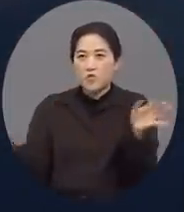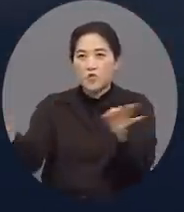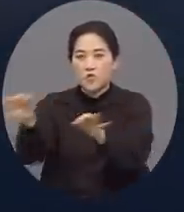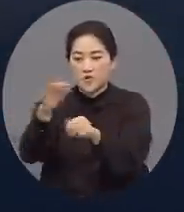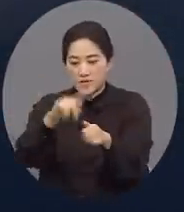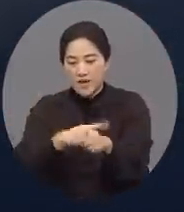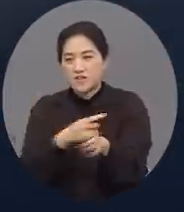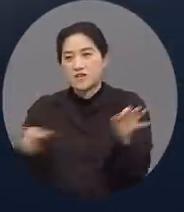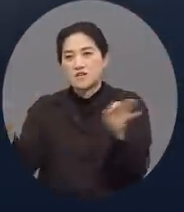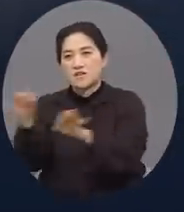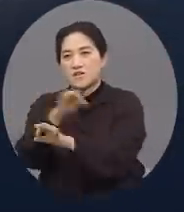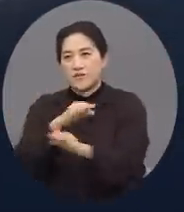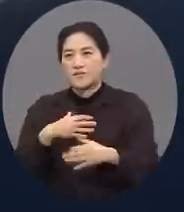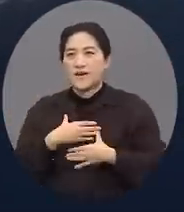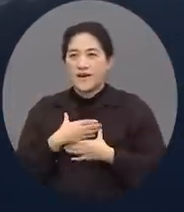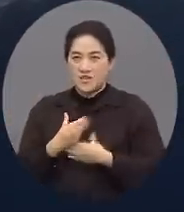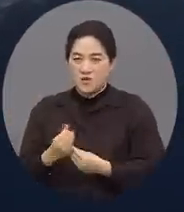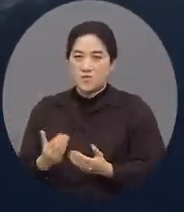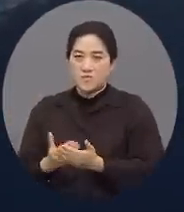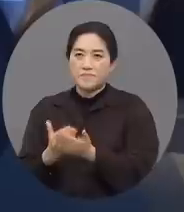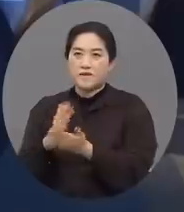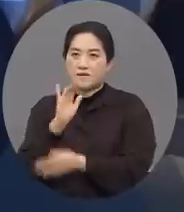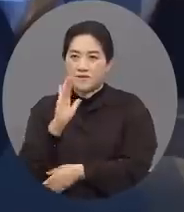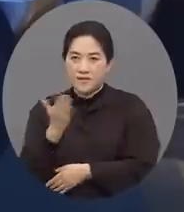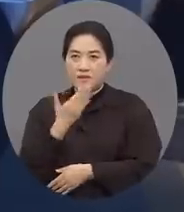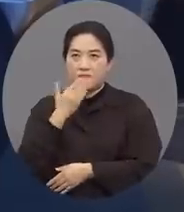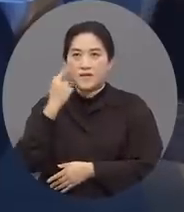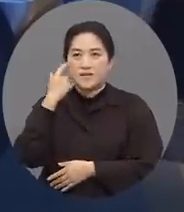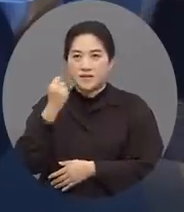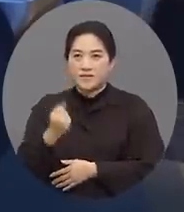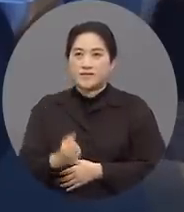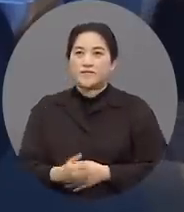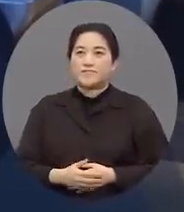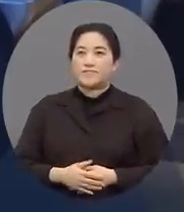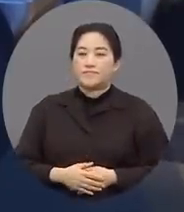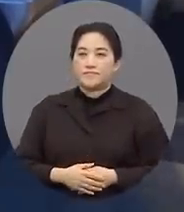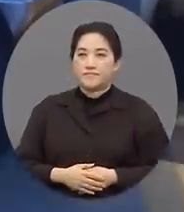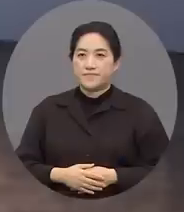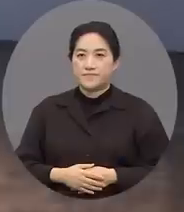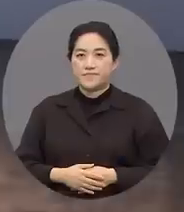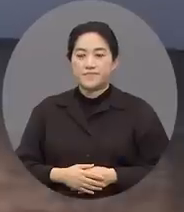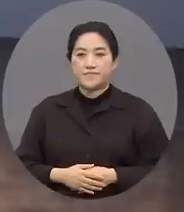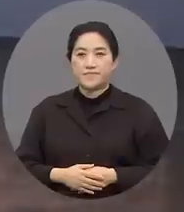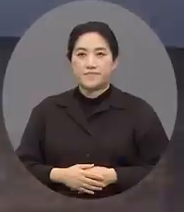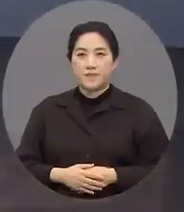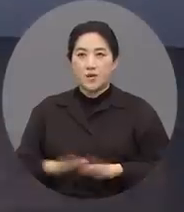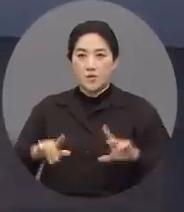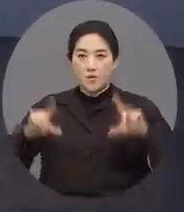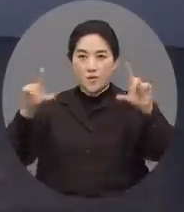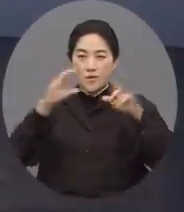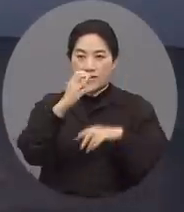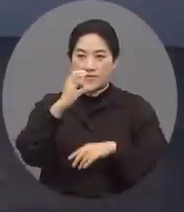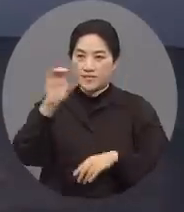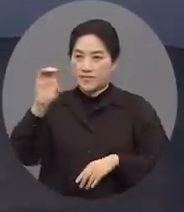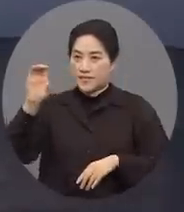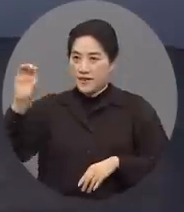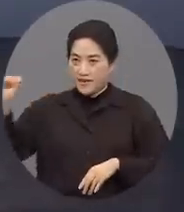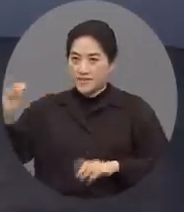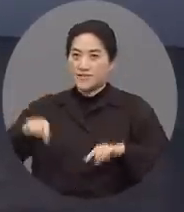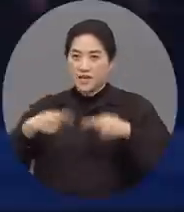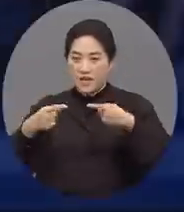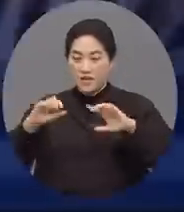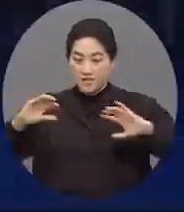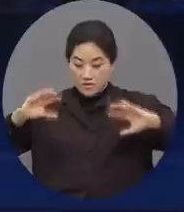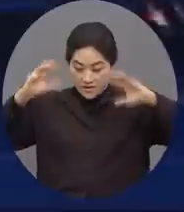unleashed, this is what levels up business opportunities and levels up the economy. 올해 CES 참가 기업은